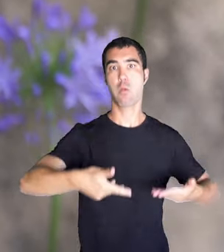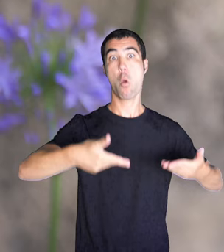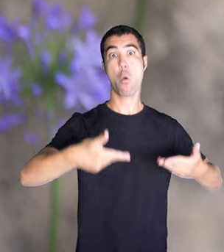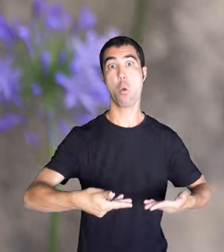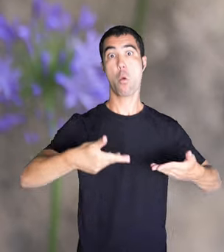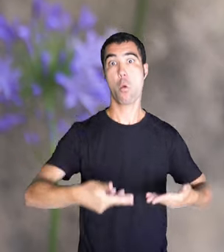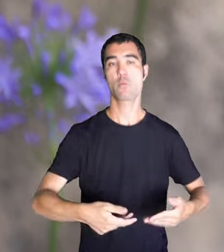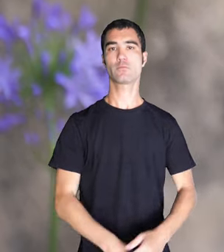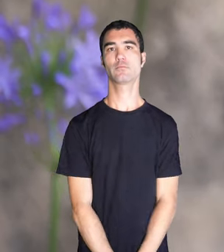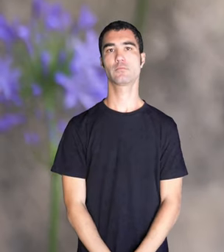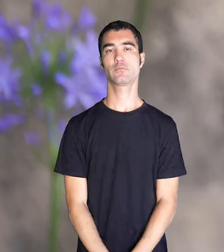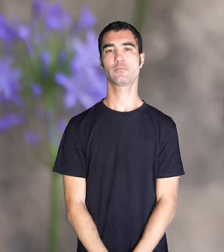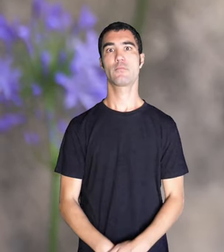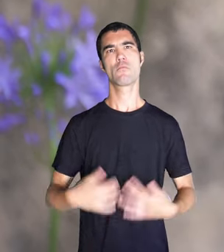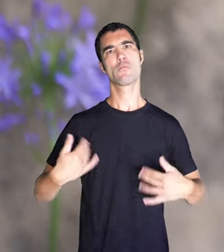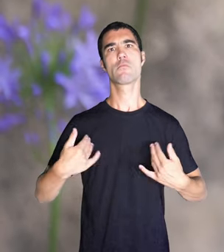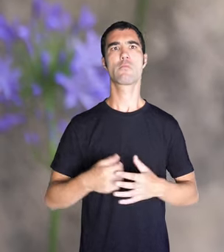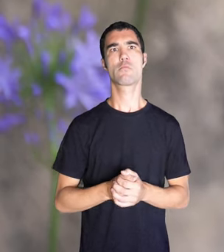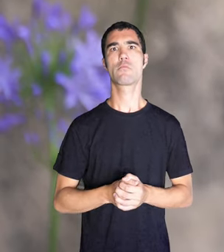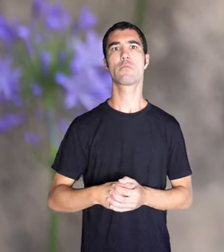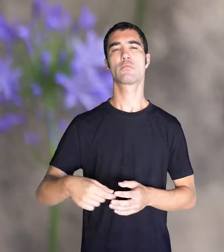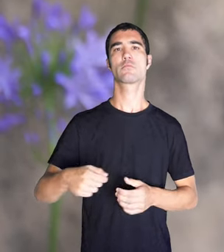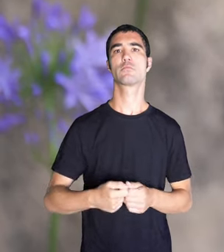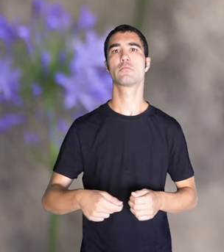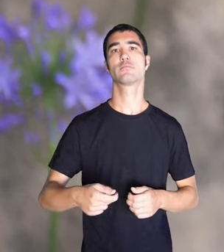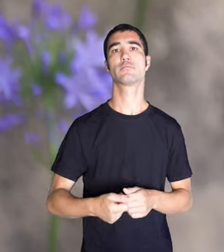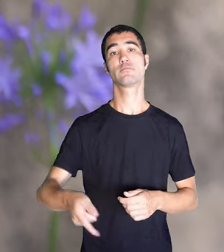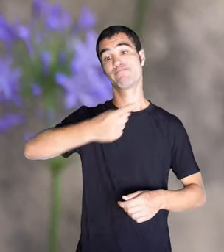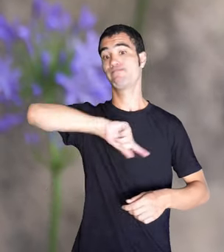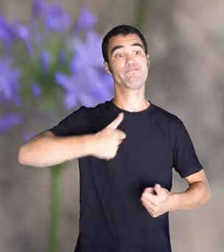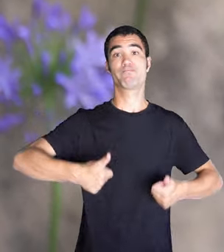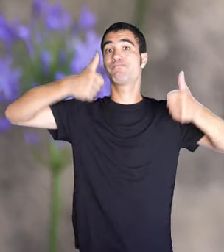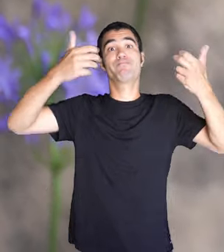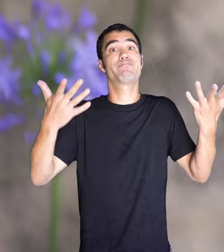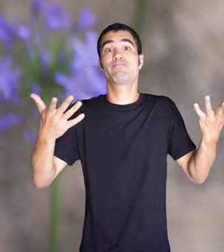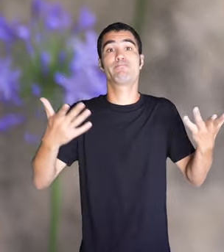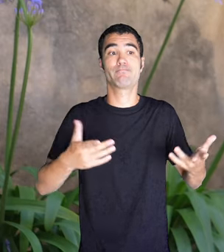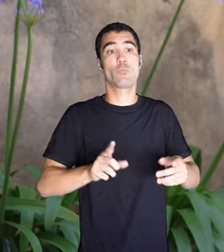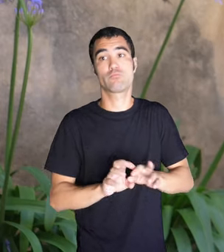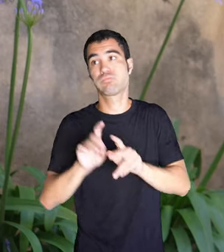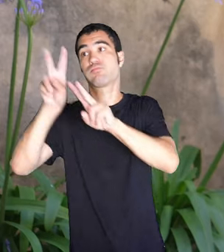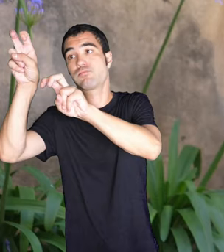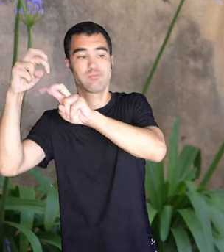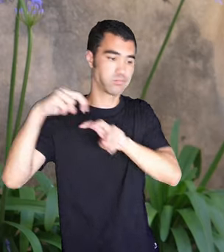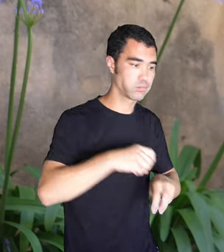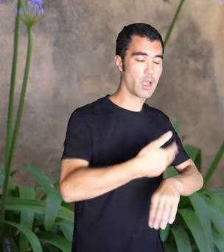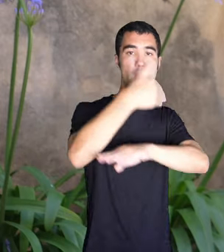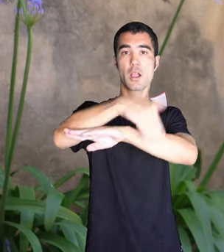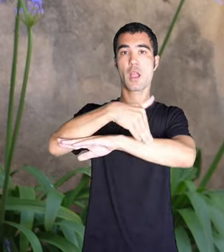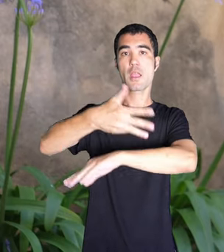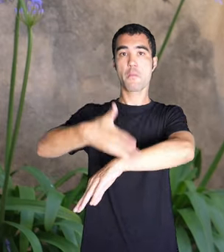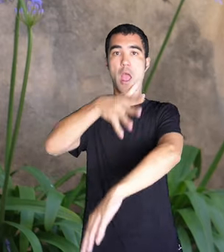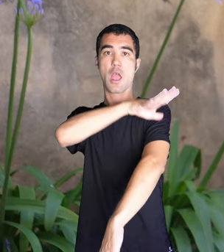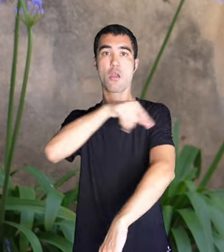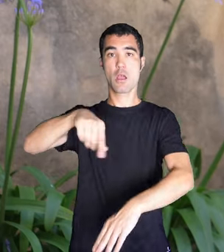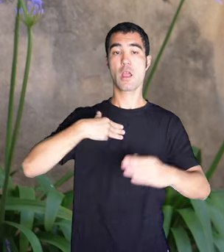pesaven, i no ens tocava el terreny més que pujar i davallar. Per el carrer de Mallorca, de Can Ostre,